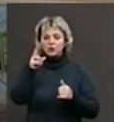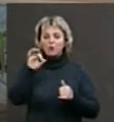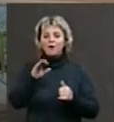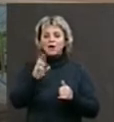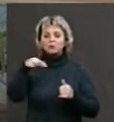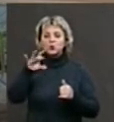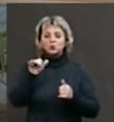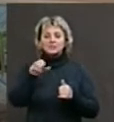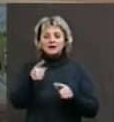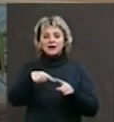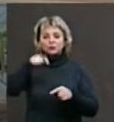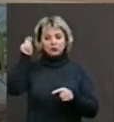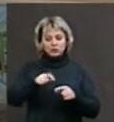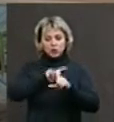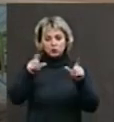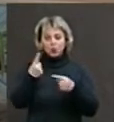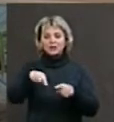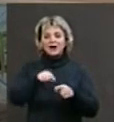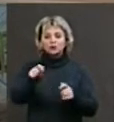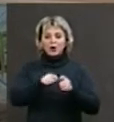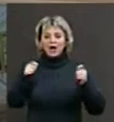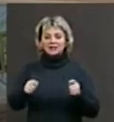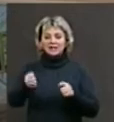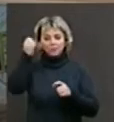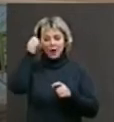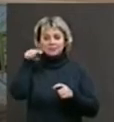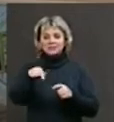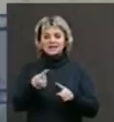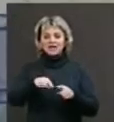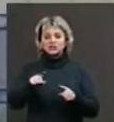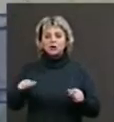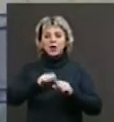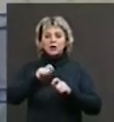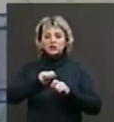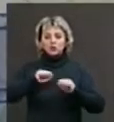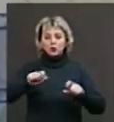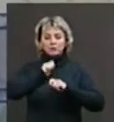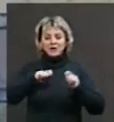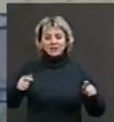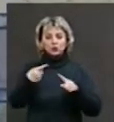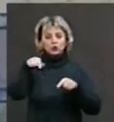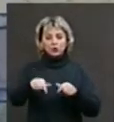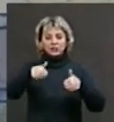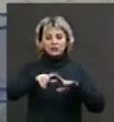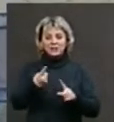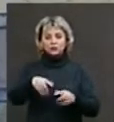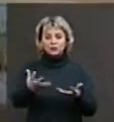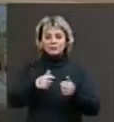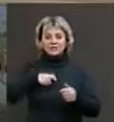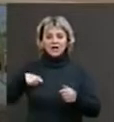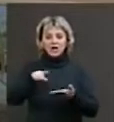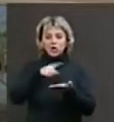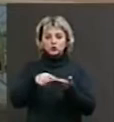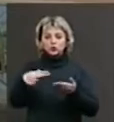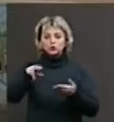Брус, которые приезжали в школу, которые открывали стелу памяти героям-пионерам. То решение, которое приняли депутаты городской